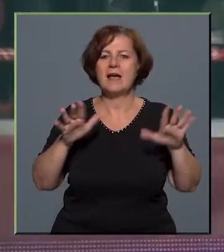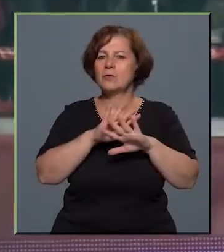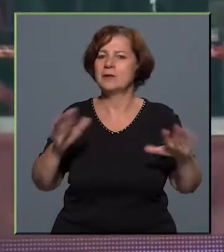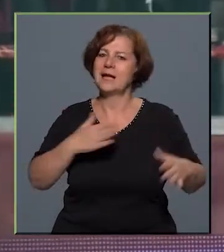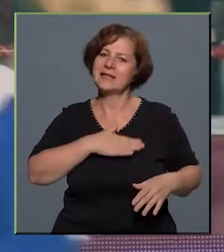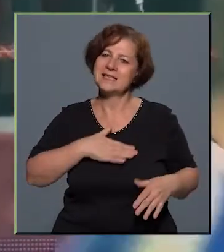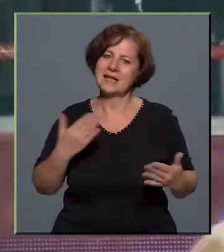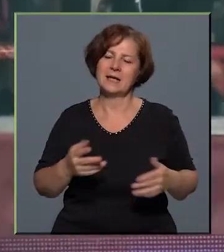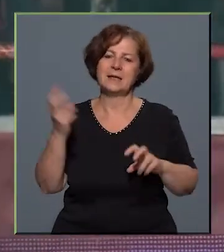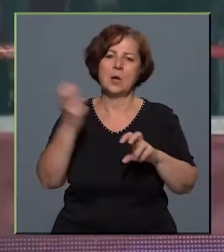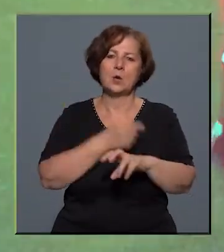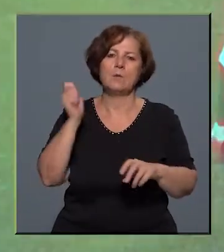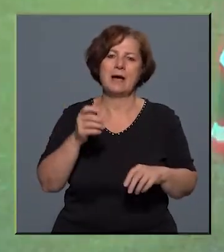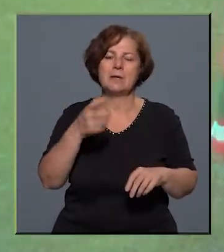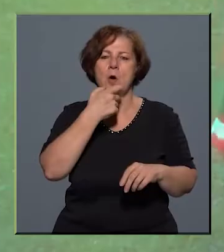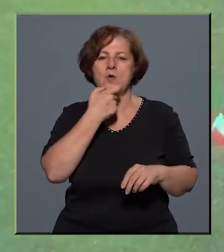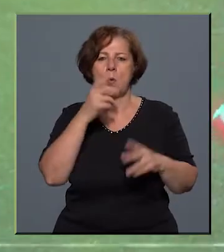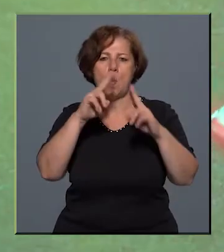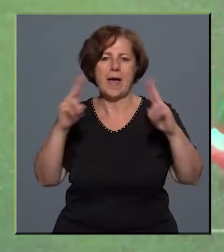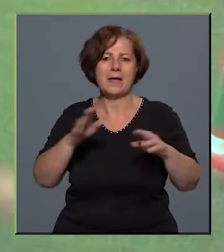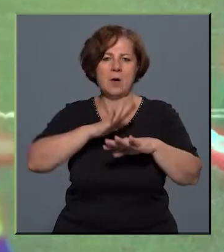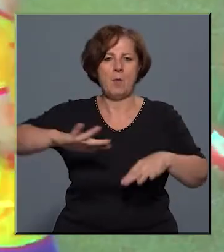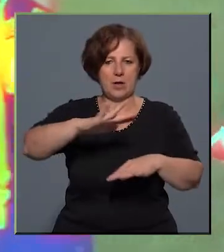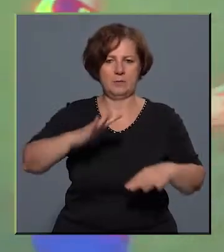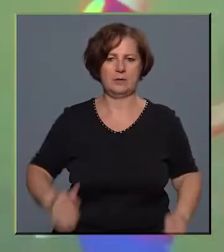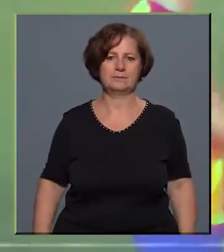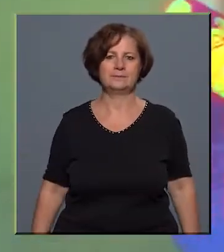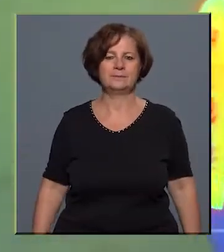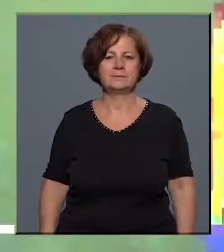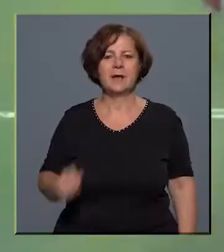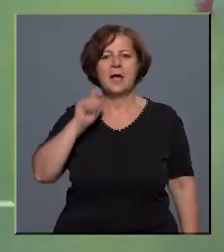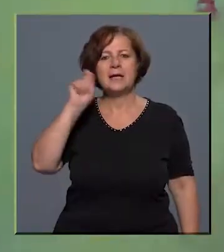mindenkit szeretettel Kőbányán, az Óhegyparkban.